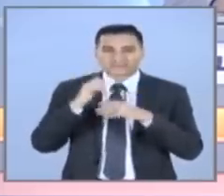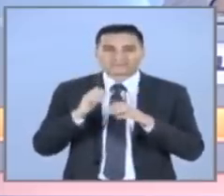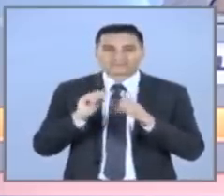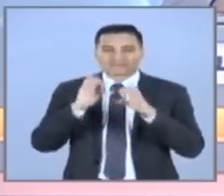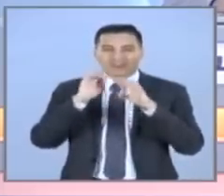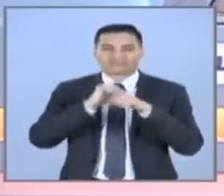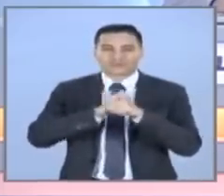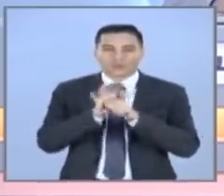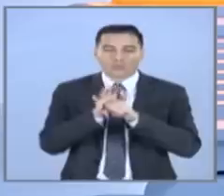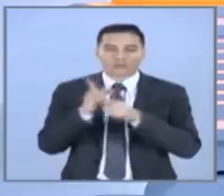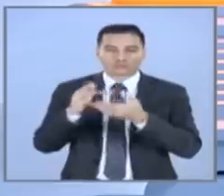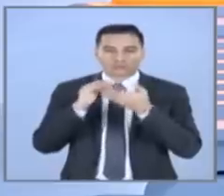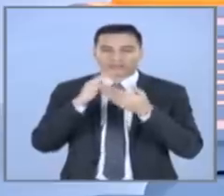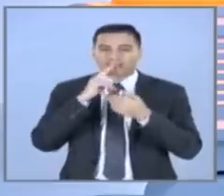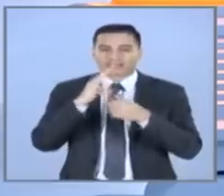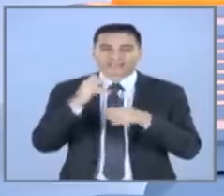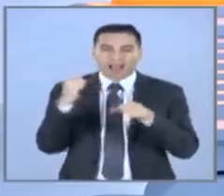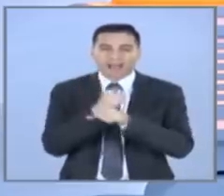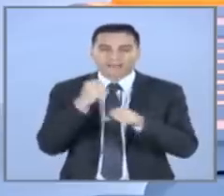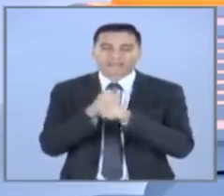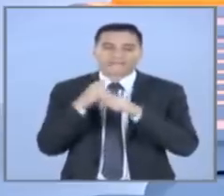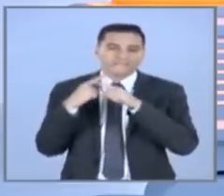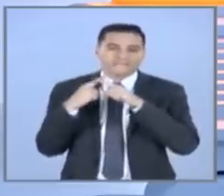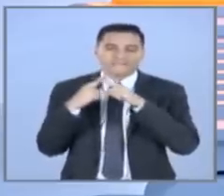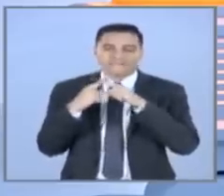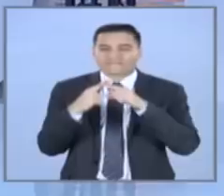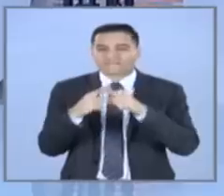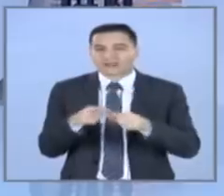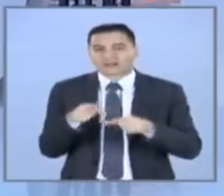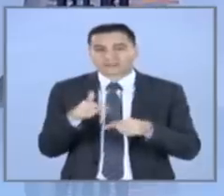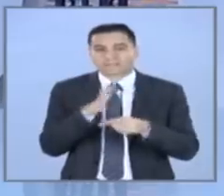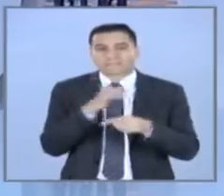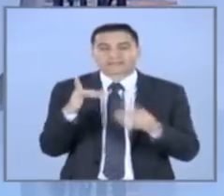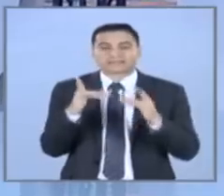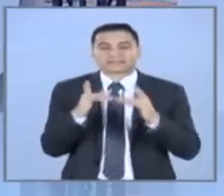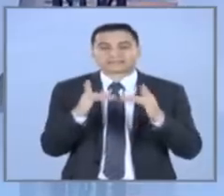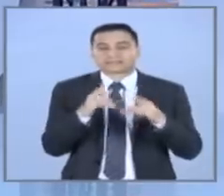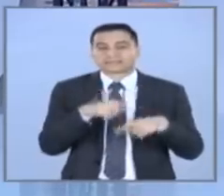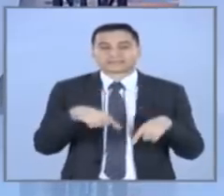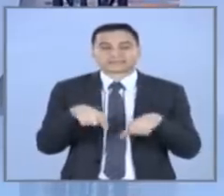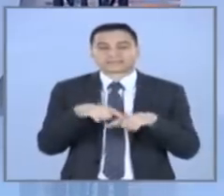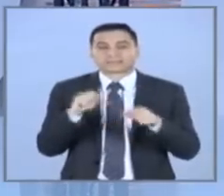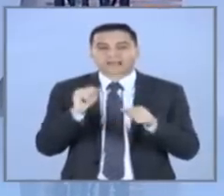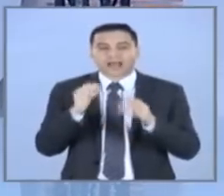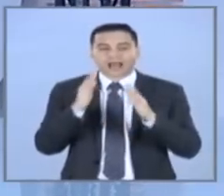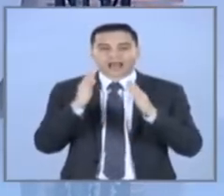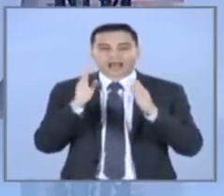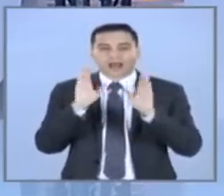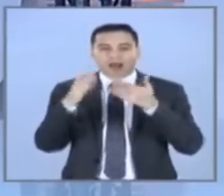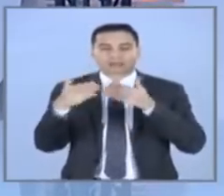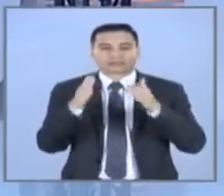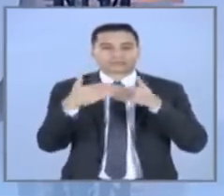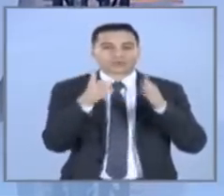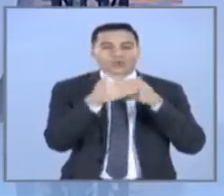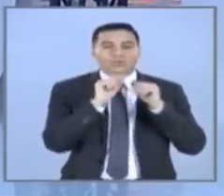الكوفيد 19 سنتين كاملين والمستشفى متحولة جزء كبير منها حوالي 100 سرير لمستشفى عزل والحمد لله قدرنا